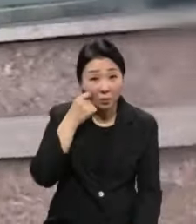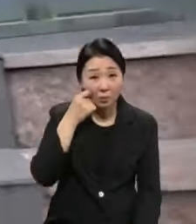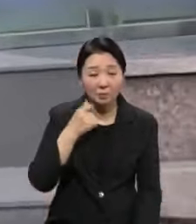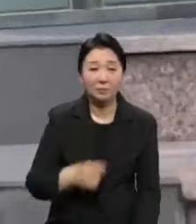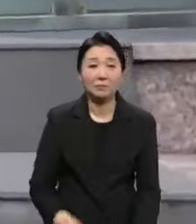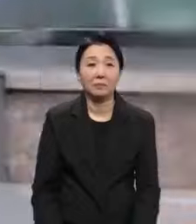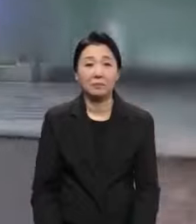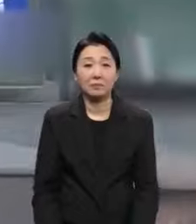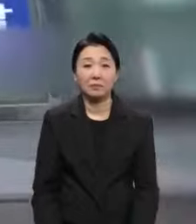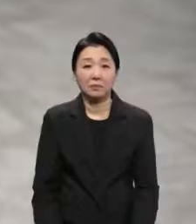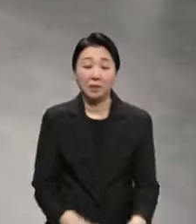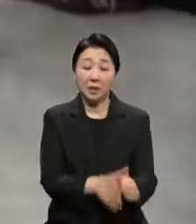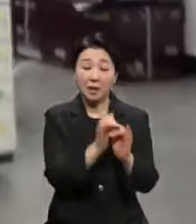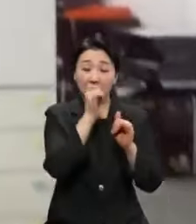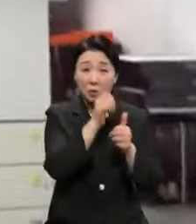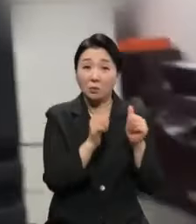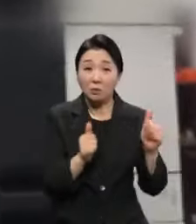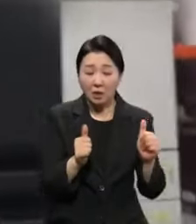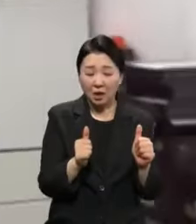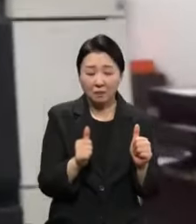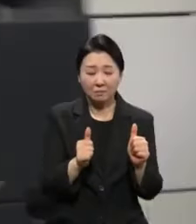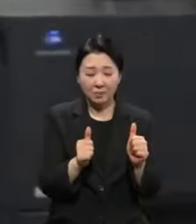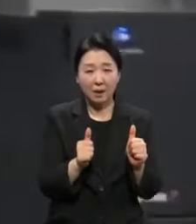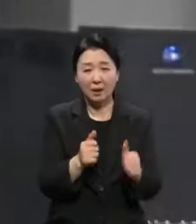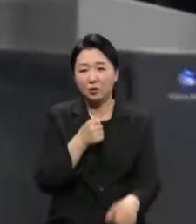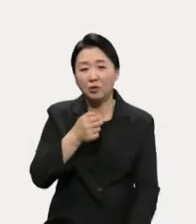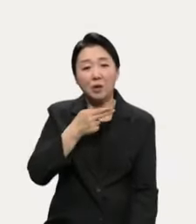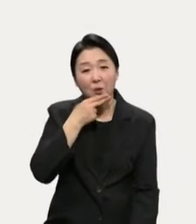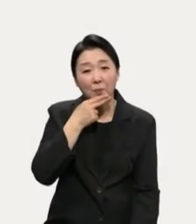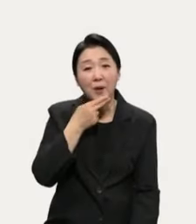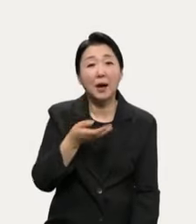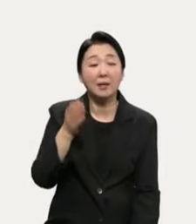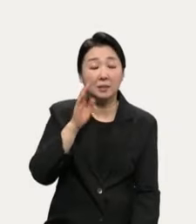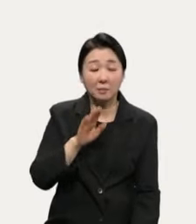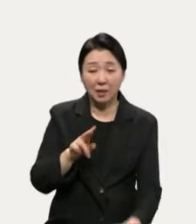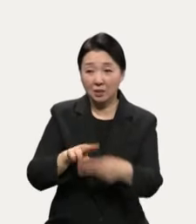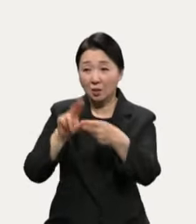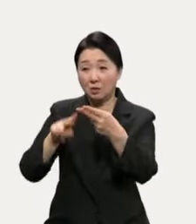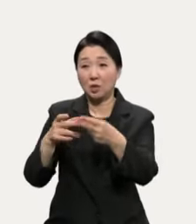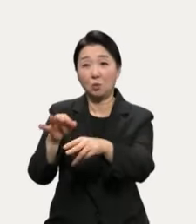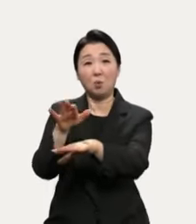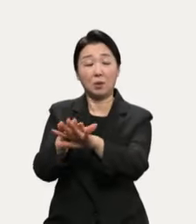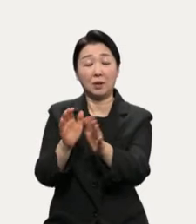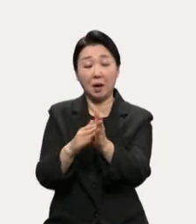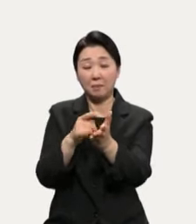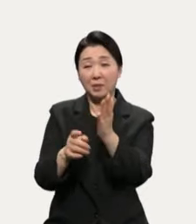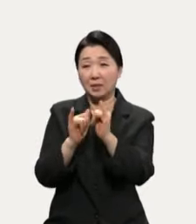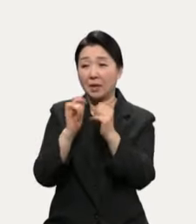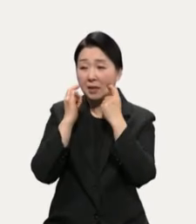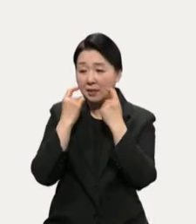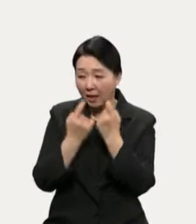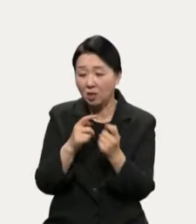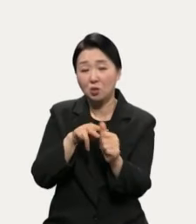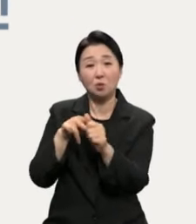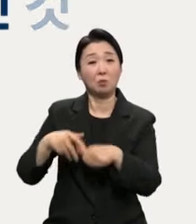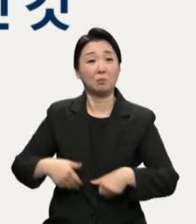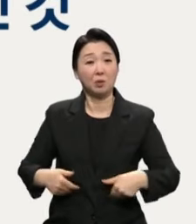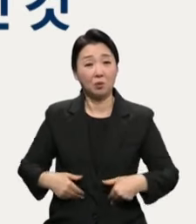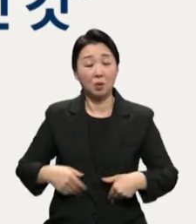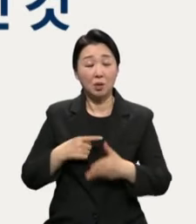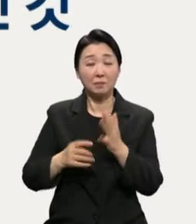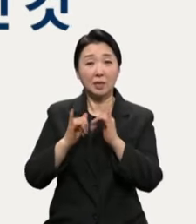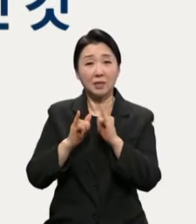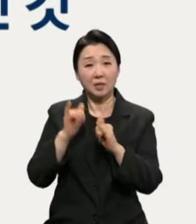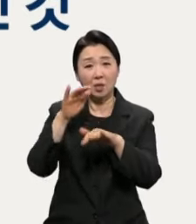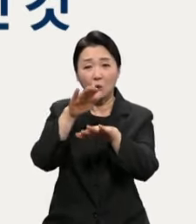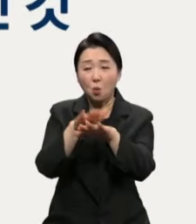당시 가해자 측 변호사는 취재에 응하지 않겠다면서도 형사용 공탁은 피해자 측 개인정보가 필요한데 피해자 측이